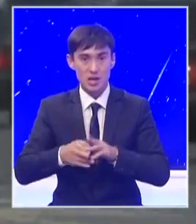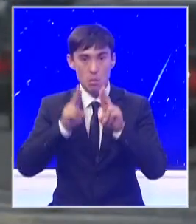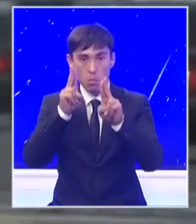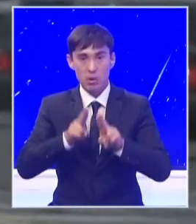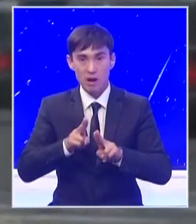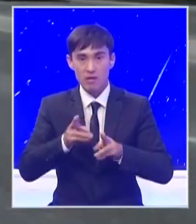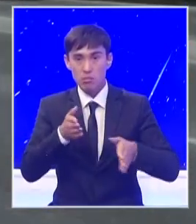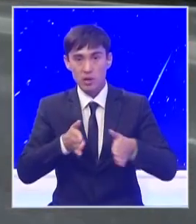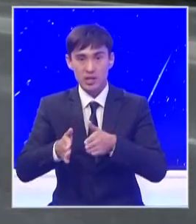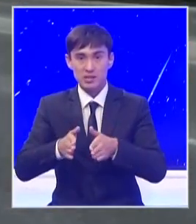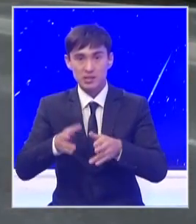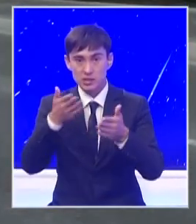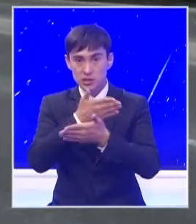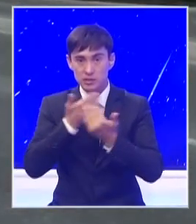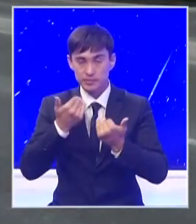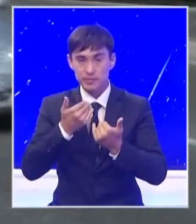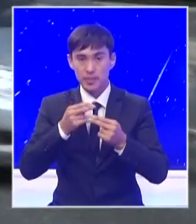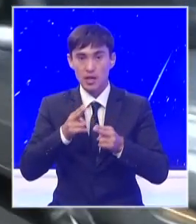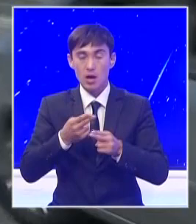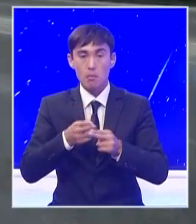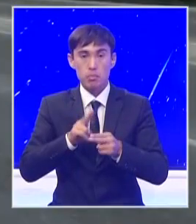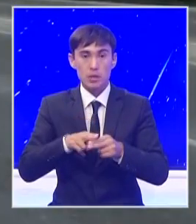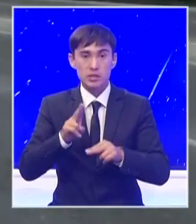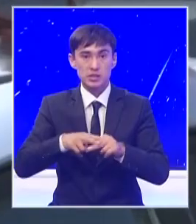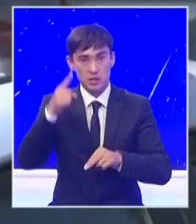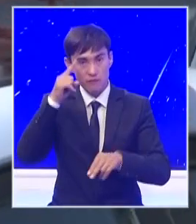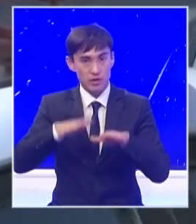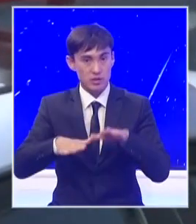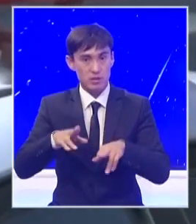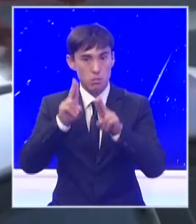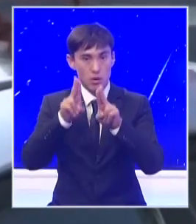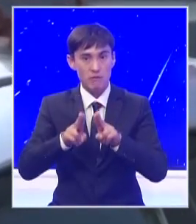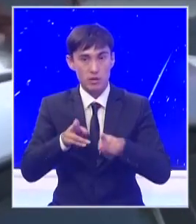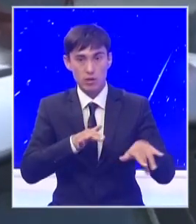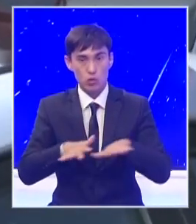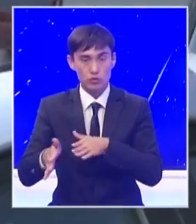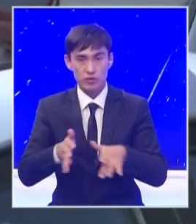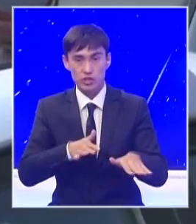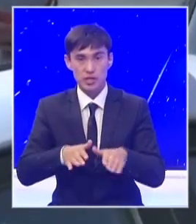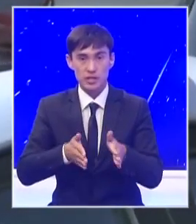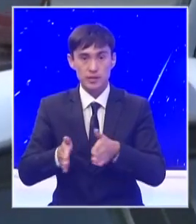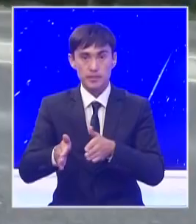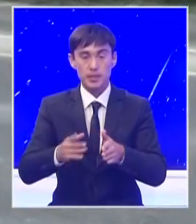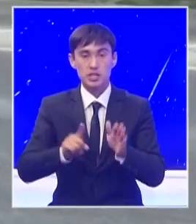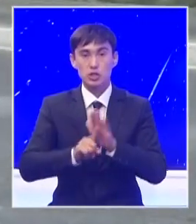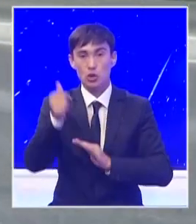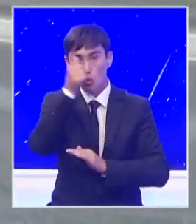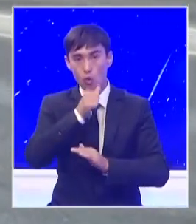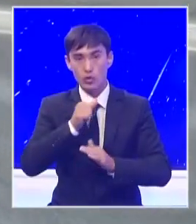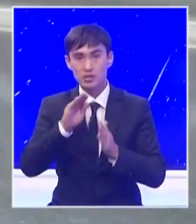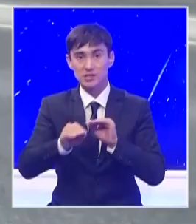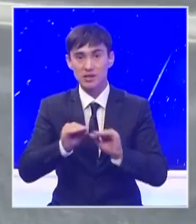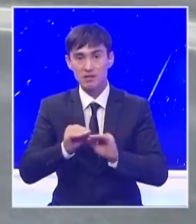проезда перекрестков, отмечают полицейские. На водителей, игнорирующих правила дорожного движения, с начала года составлено около 70